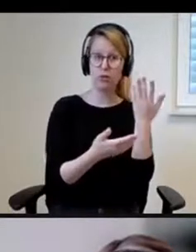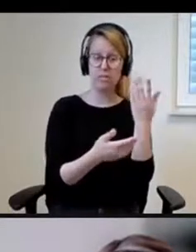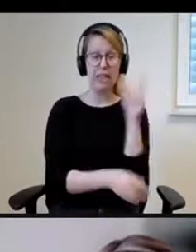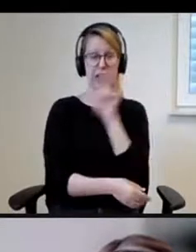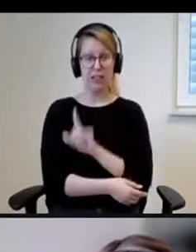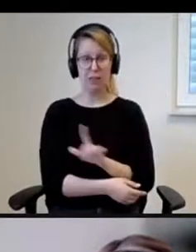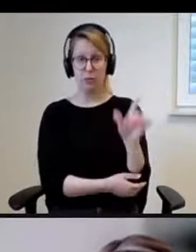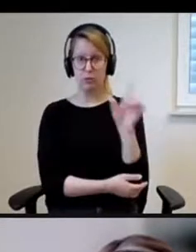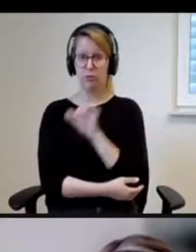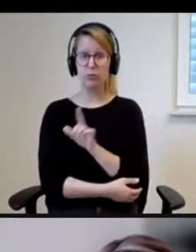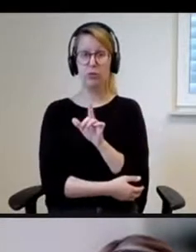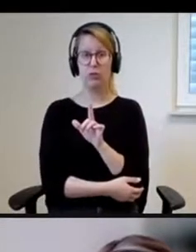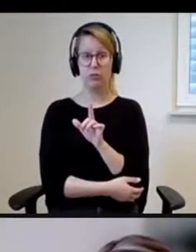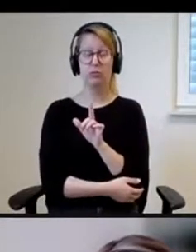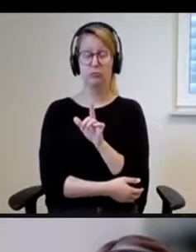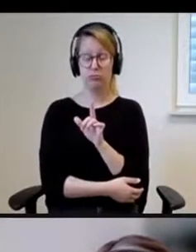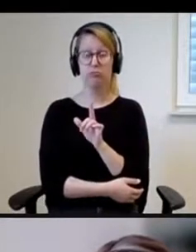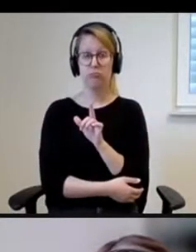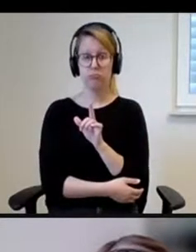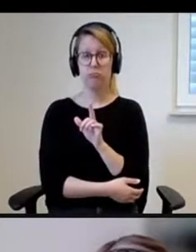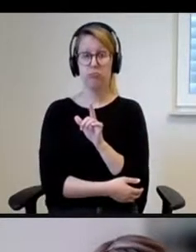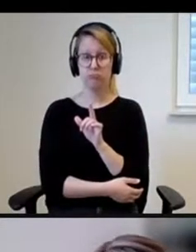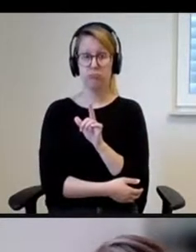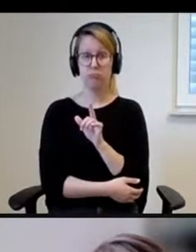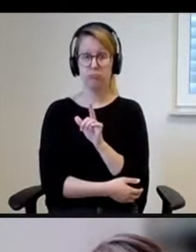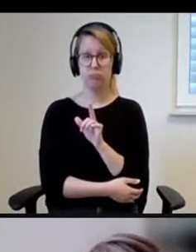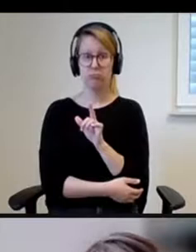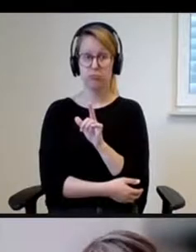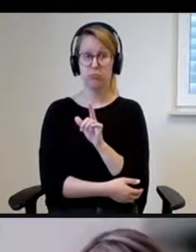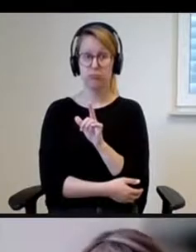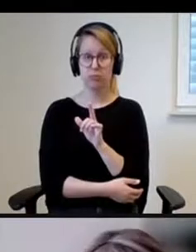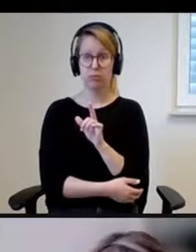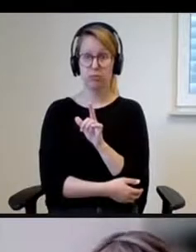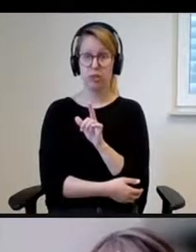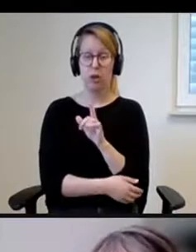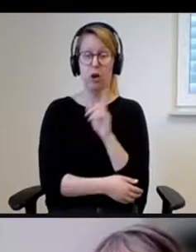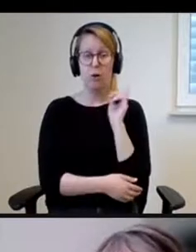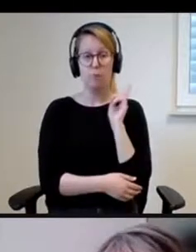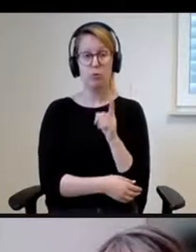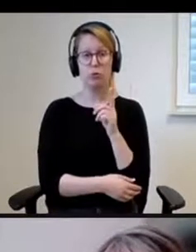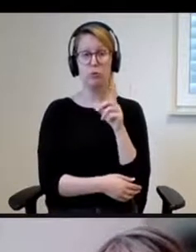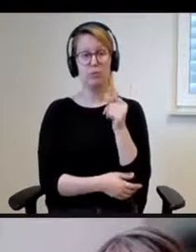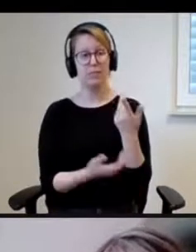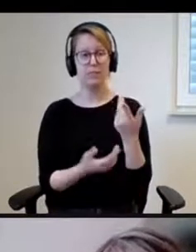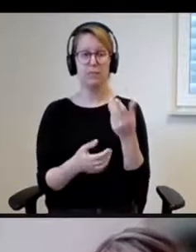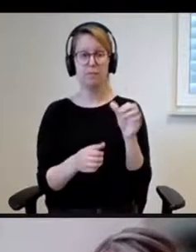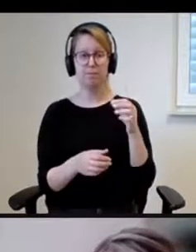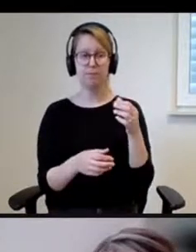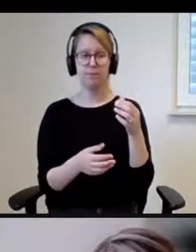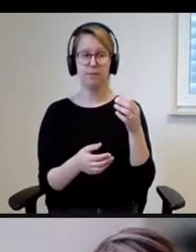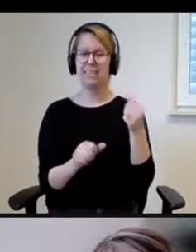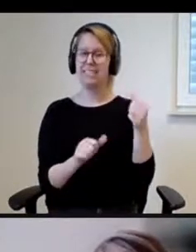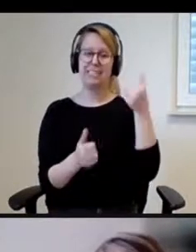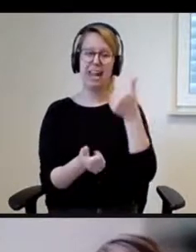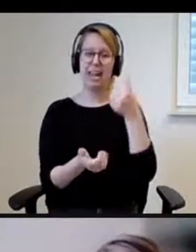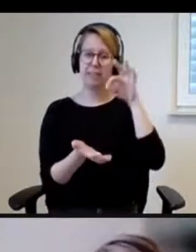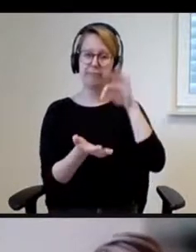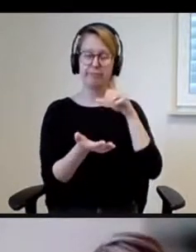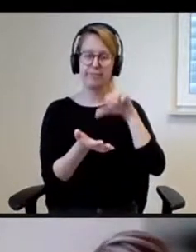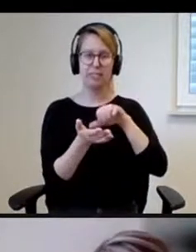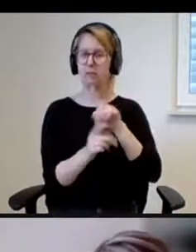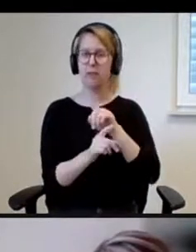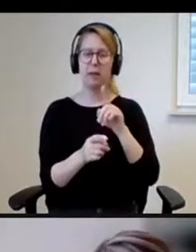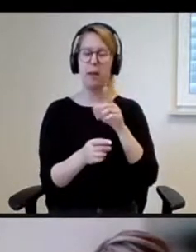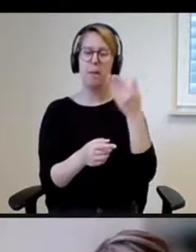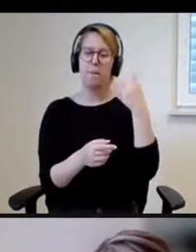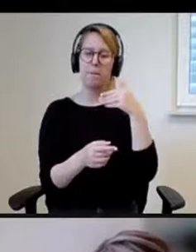Lützburg auch im Moment für zu dezentralisieren, aus großen Institutionen mit